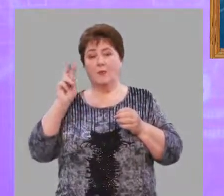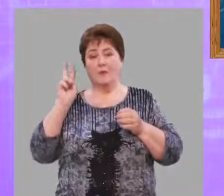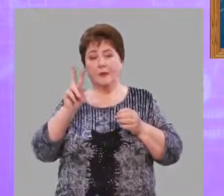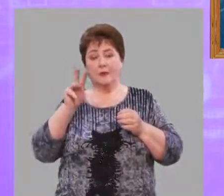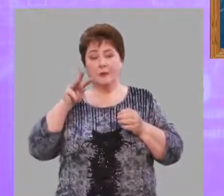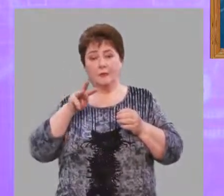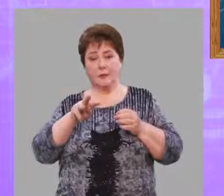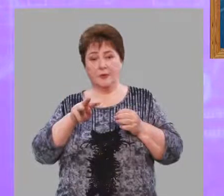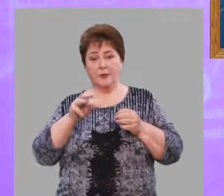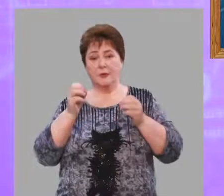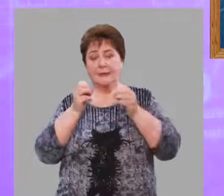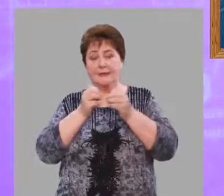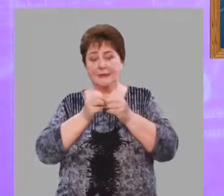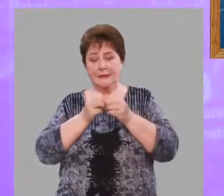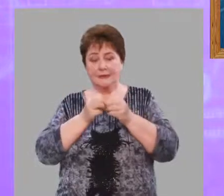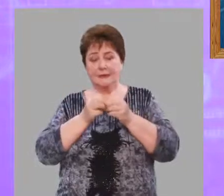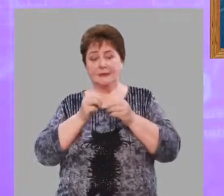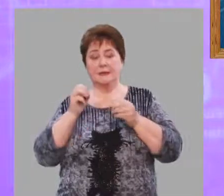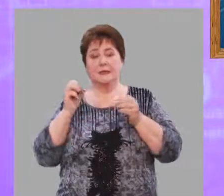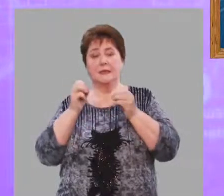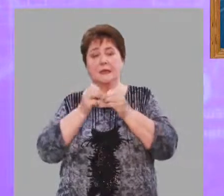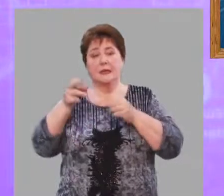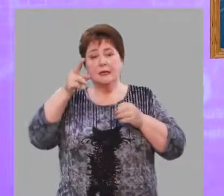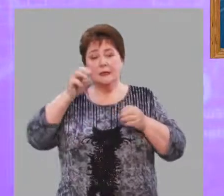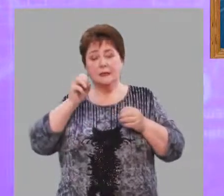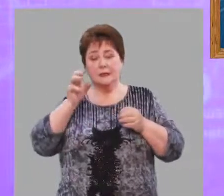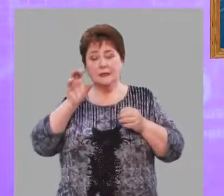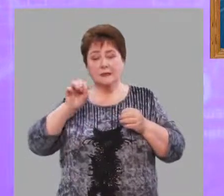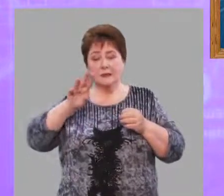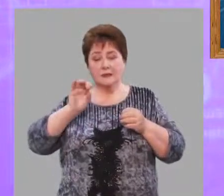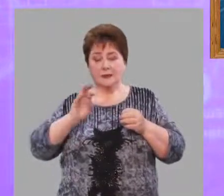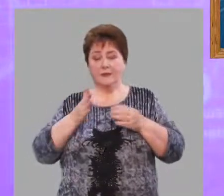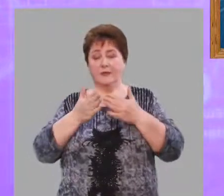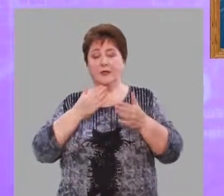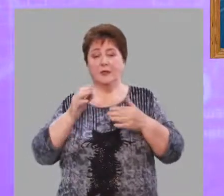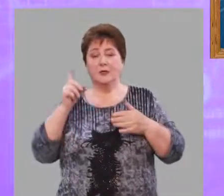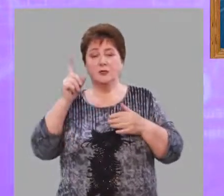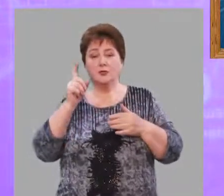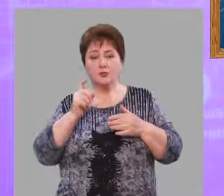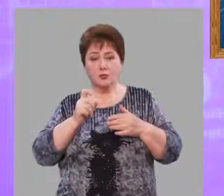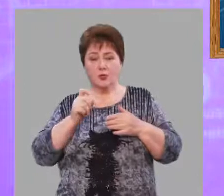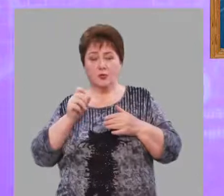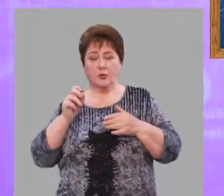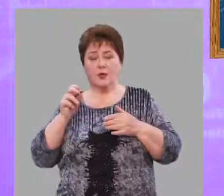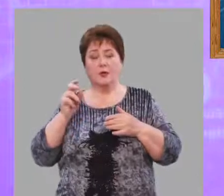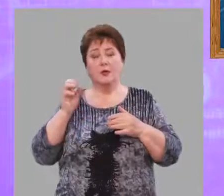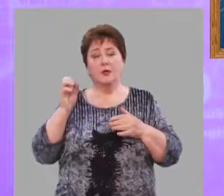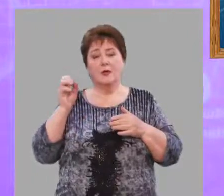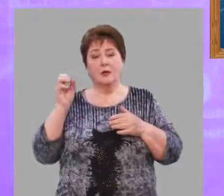метре 10 десятков или сотня квадратных дециметров.